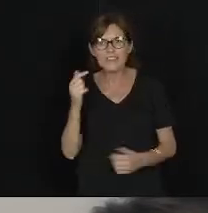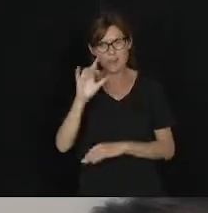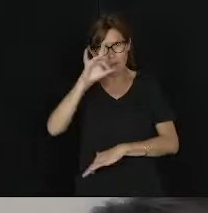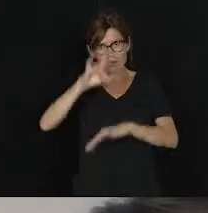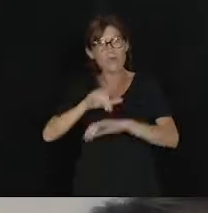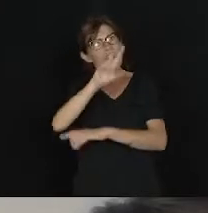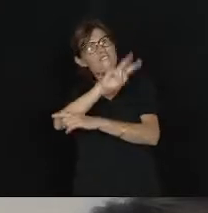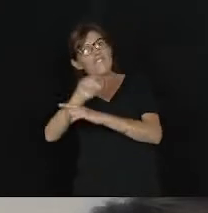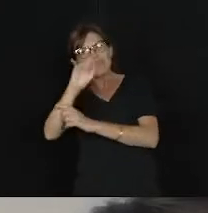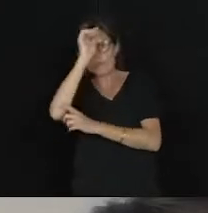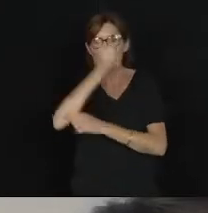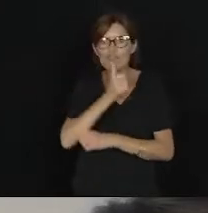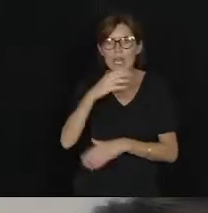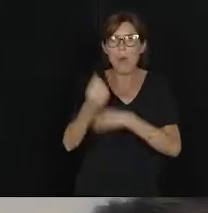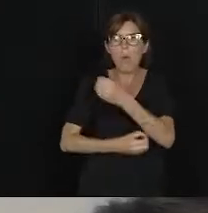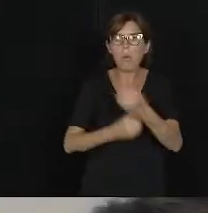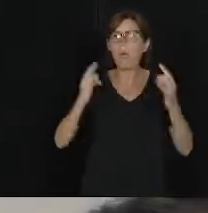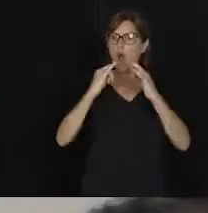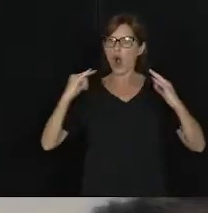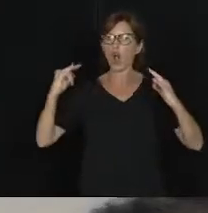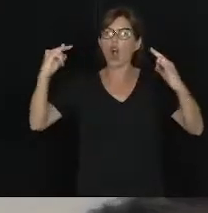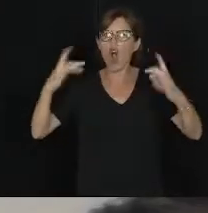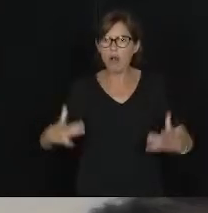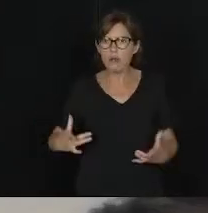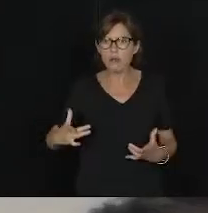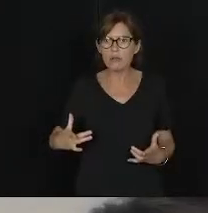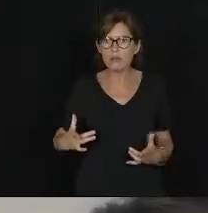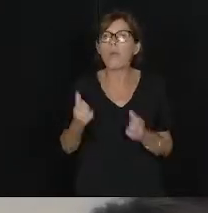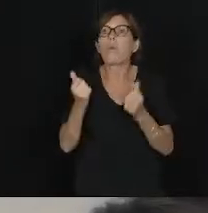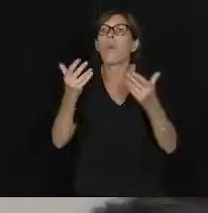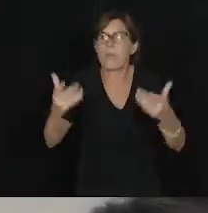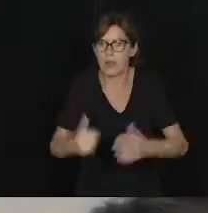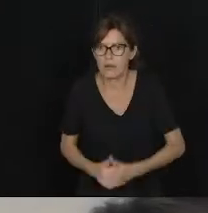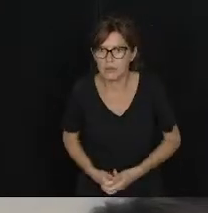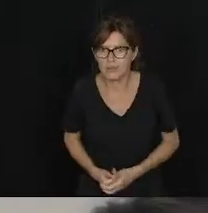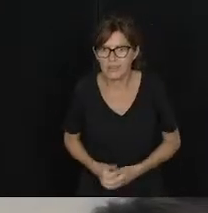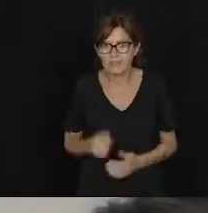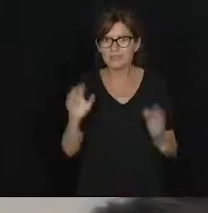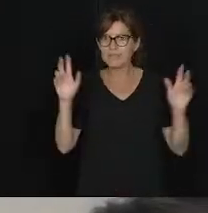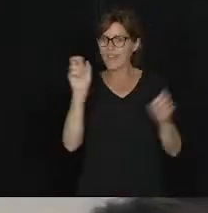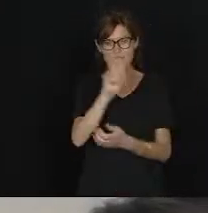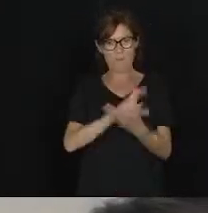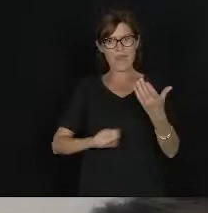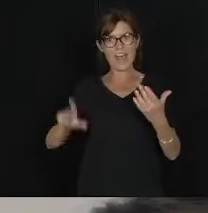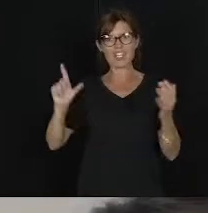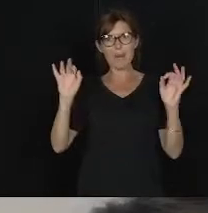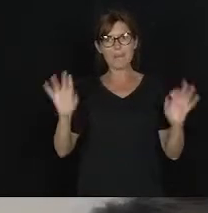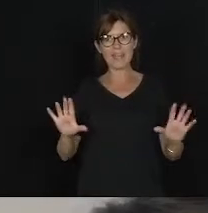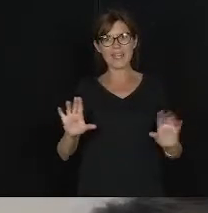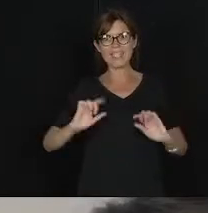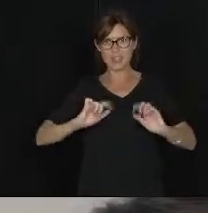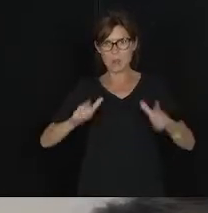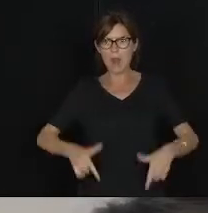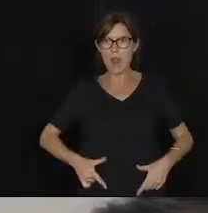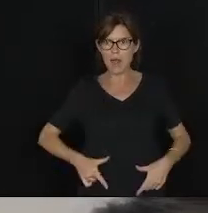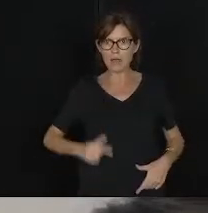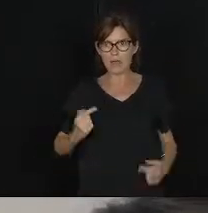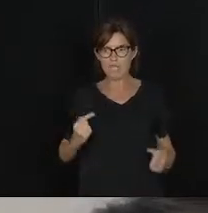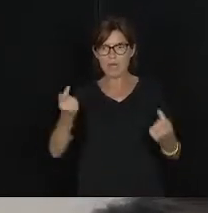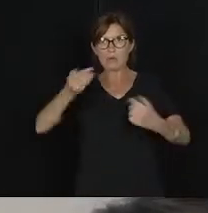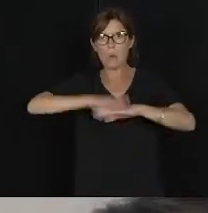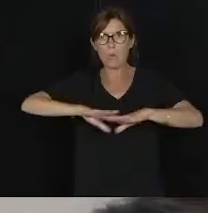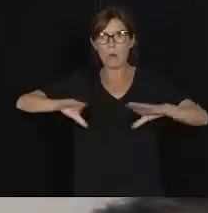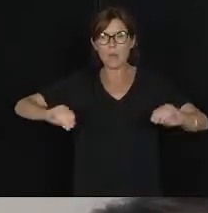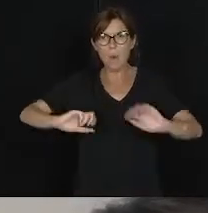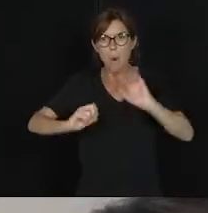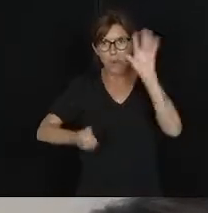d'années maintenant, combien ont visité un camp de transit, de concentration ou d'extermination? Ces voyages scolaires laissent des traces mnésiques profondes, hein, et ne durent pas que